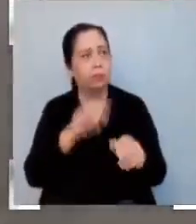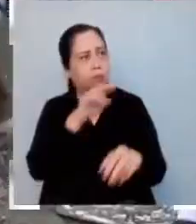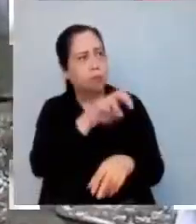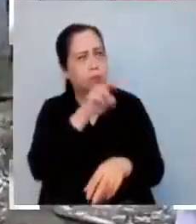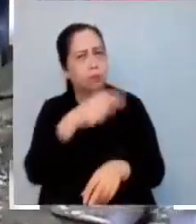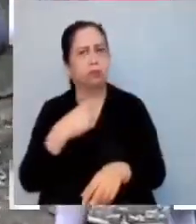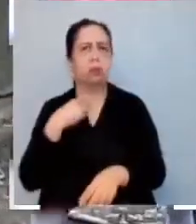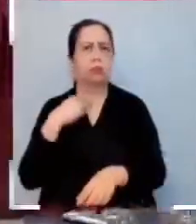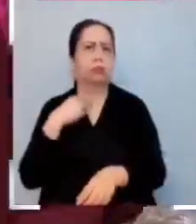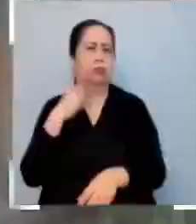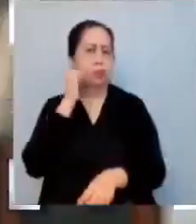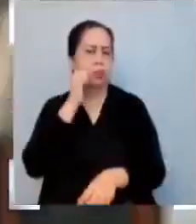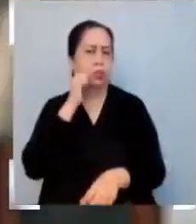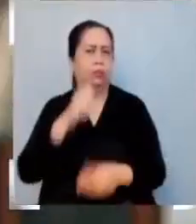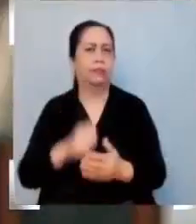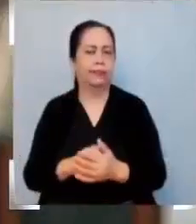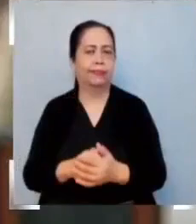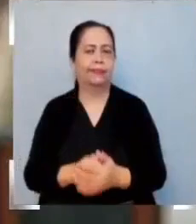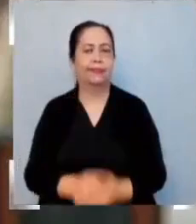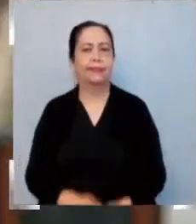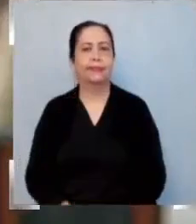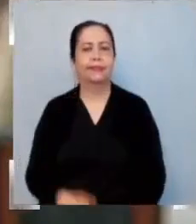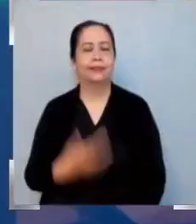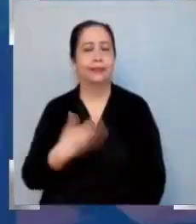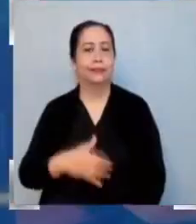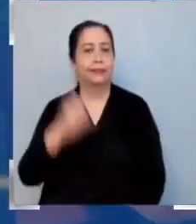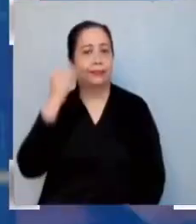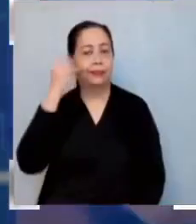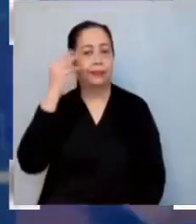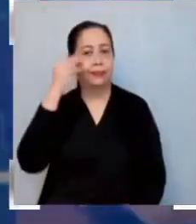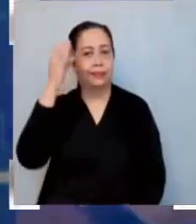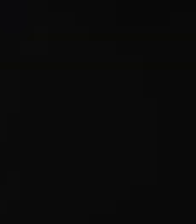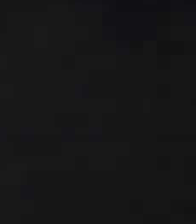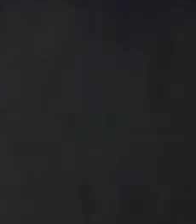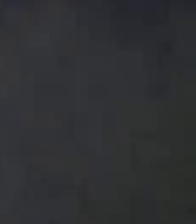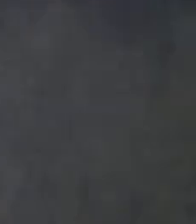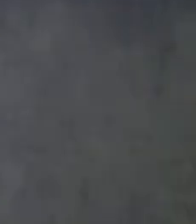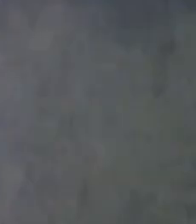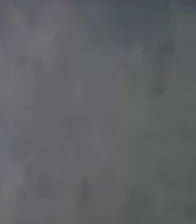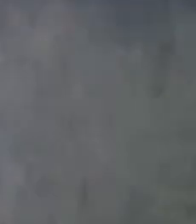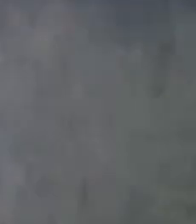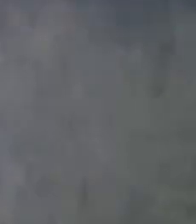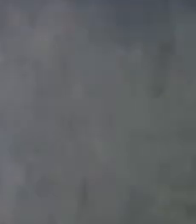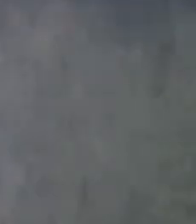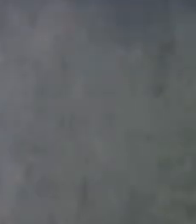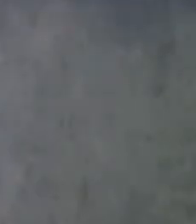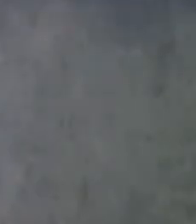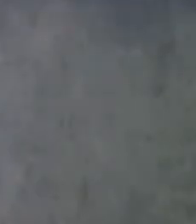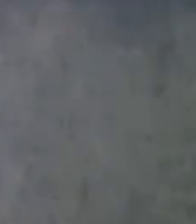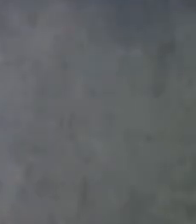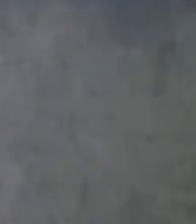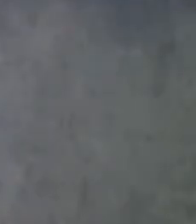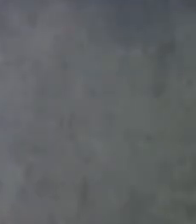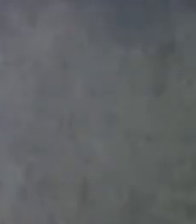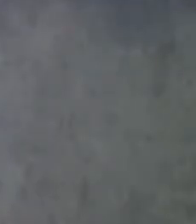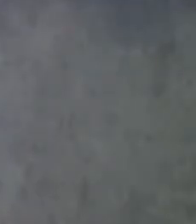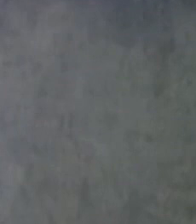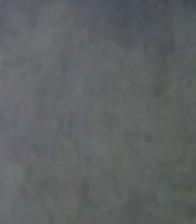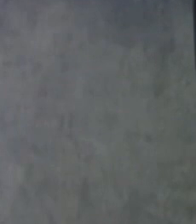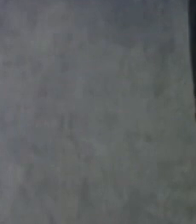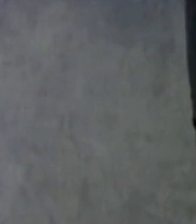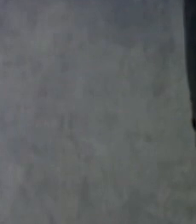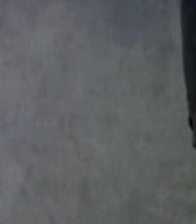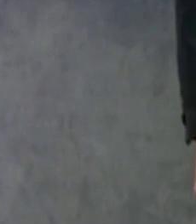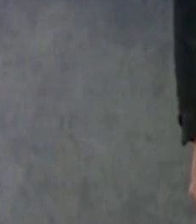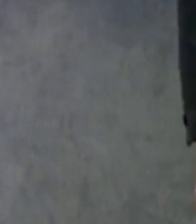sila. Ako si Joseph Morong. Ako si Cedric Castillo ang inyong saksi. Makaigaw ang saksi ng unang pasok ng mga balita. Maaaring